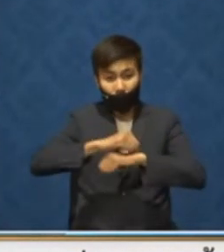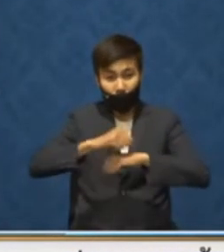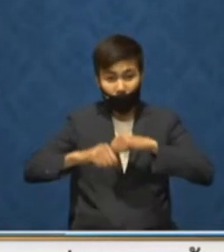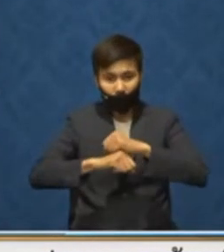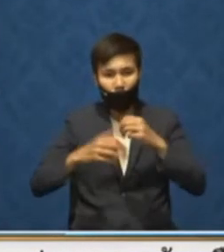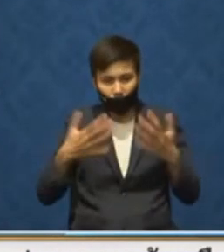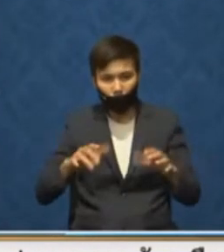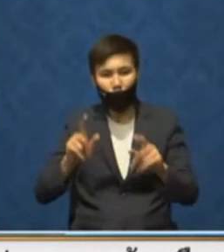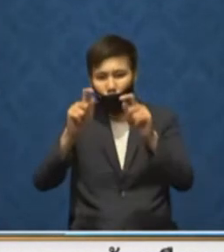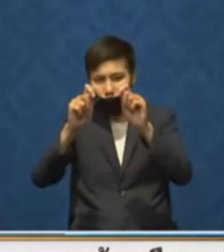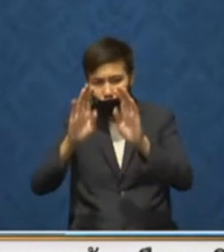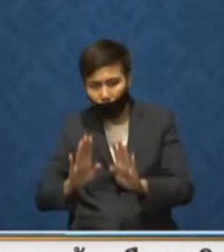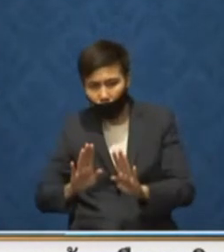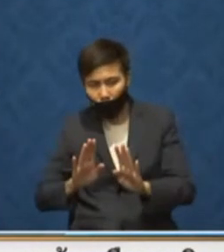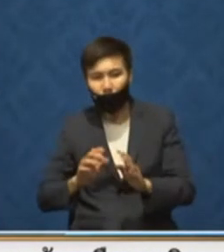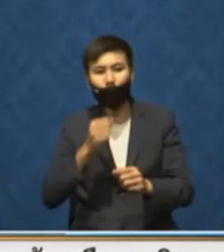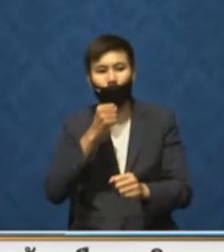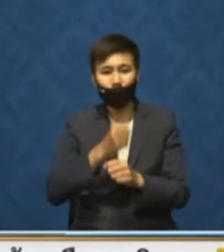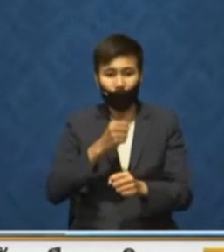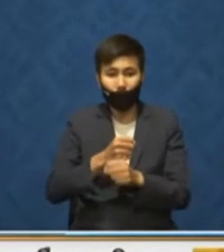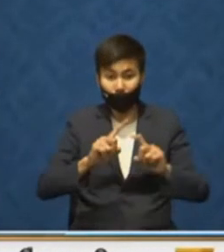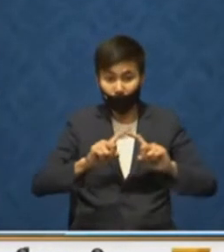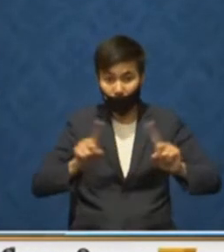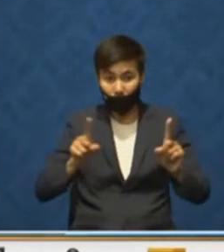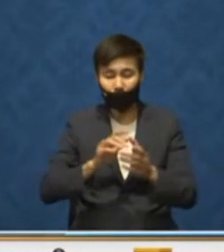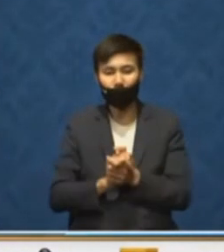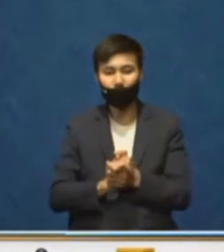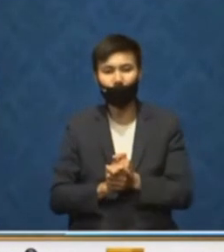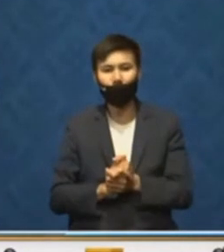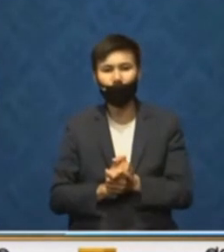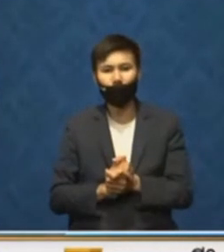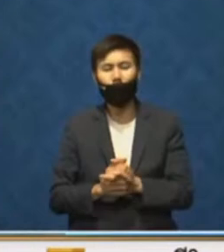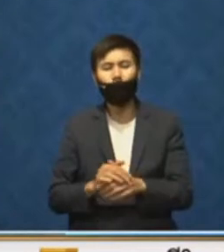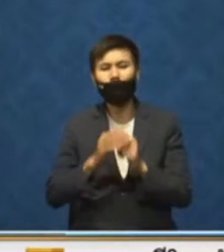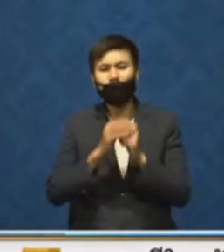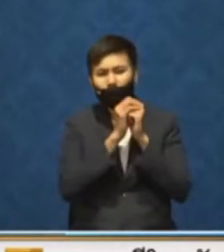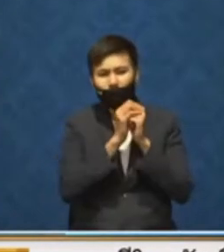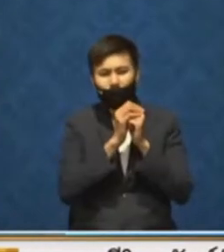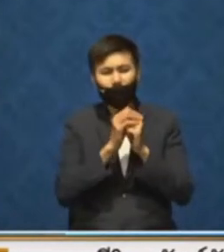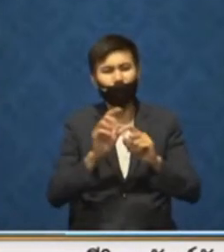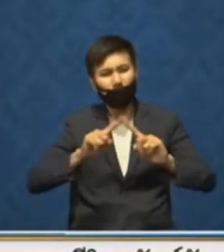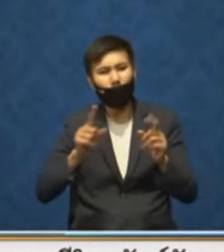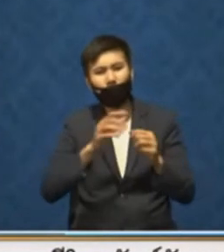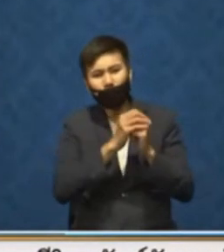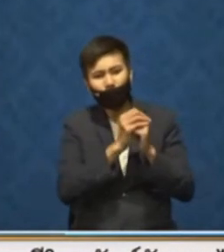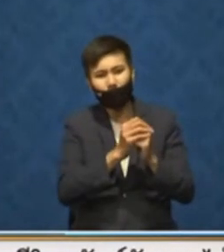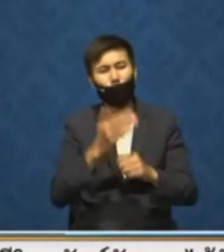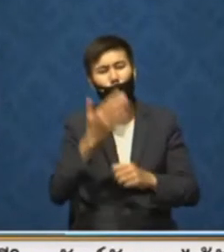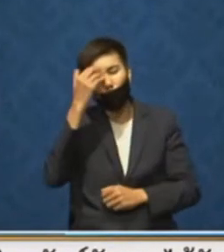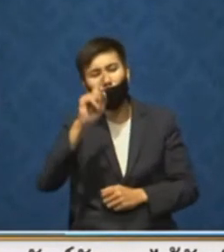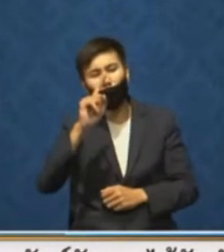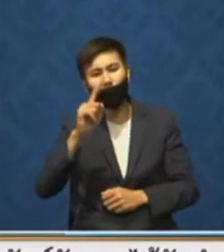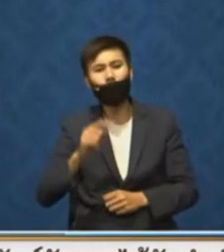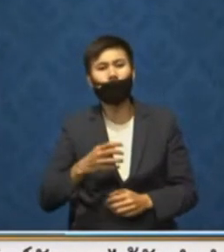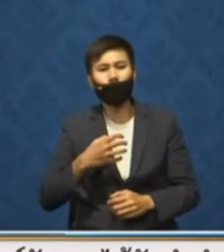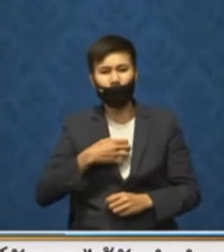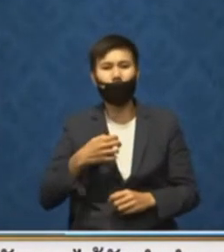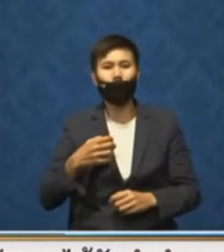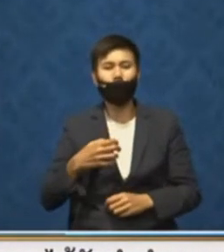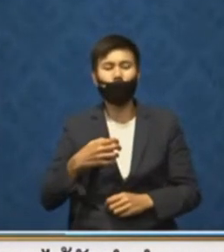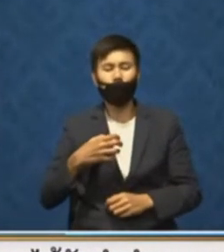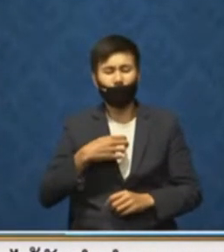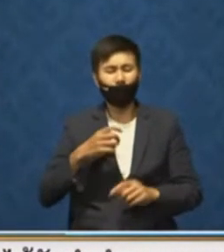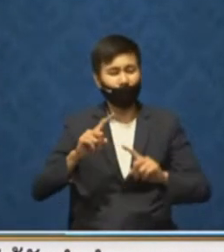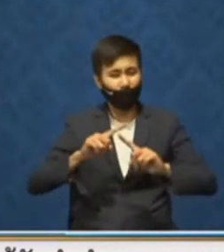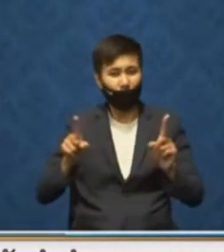เหมือนการที่แตกต่างกับที่เราทำประเทศอื่นที่จีนทำมาได้อื่นๆเพื่อต้องการเป็นเจ้าของทั้งหมดแล้วต้องการไปแล้วนะครับก็